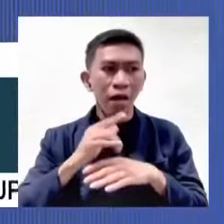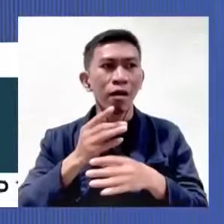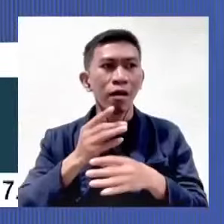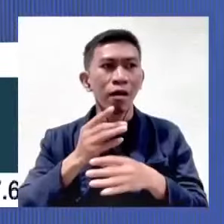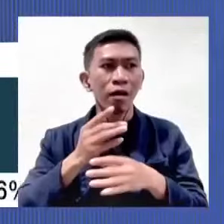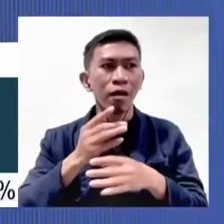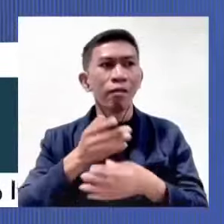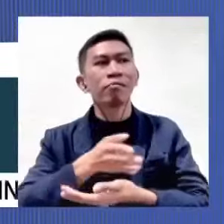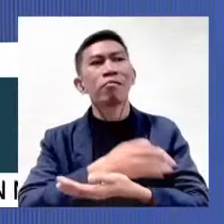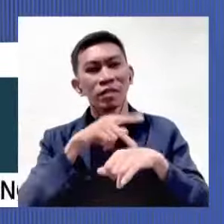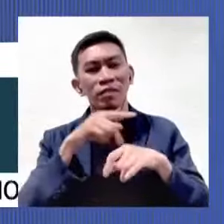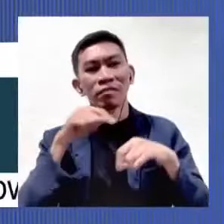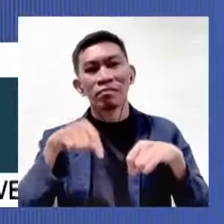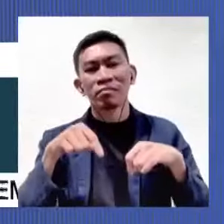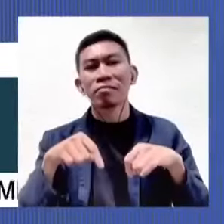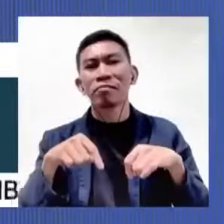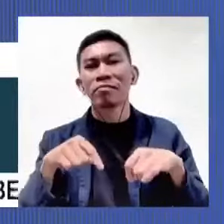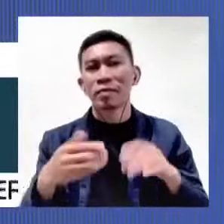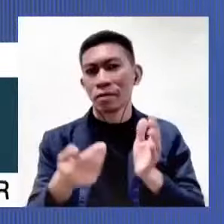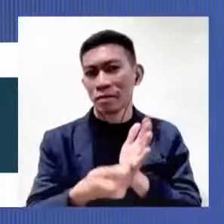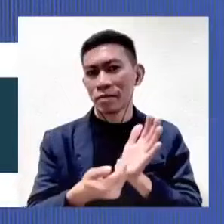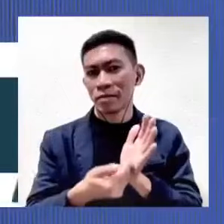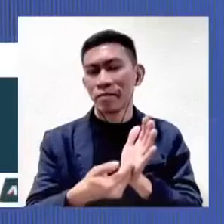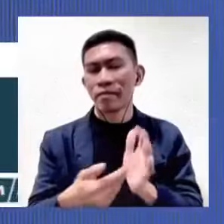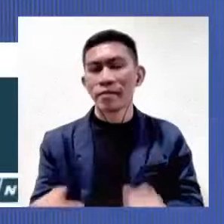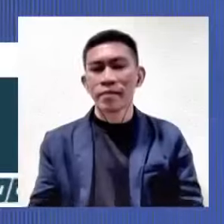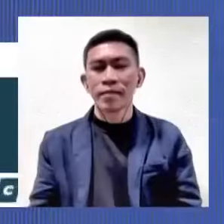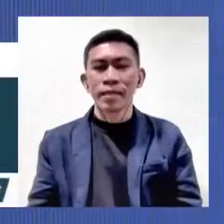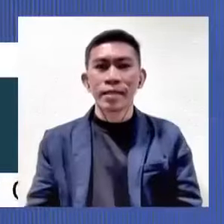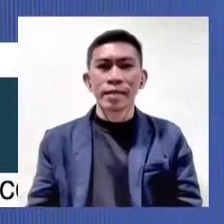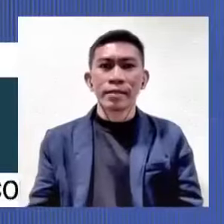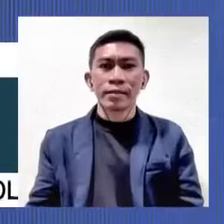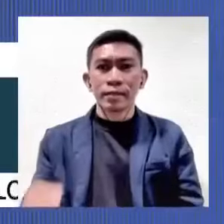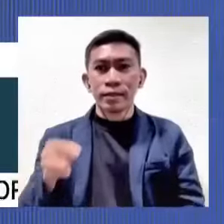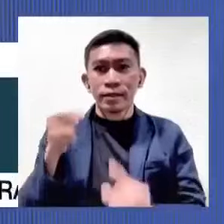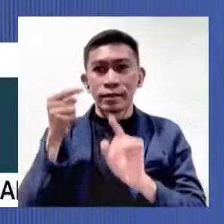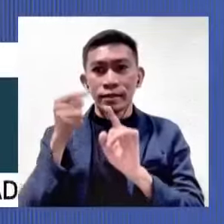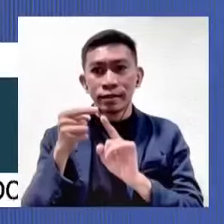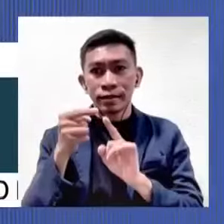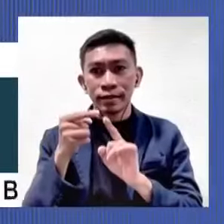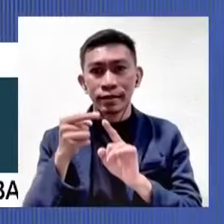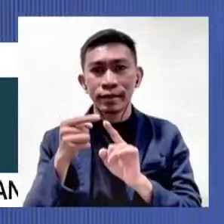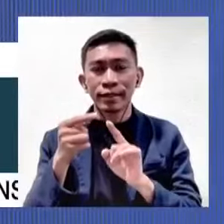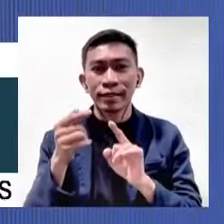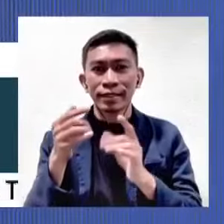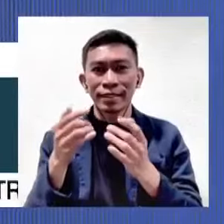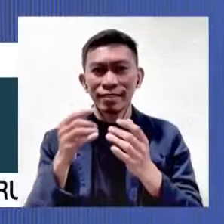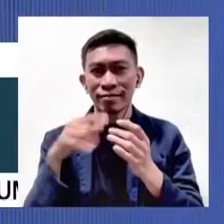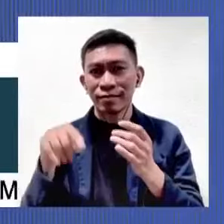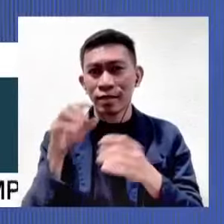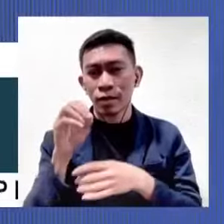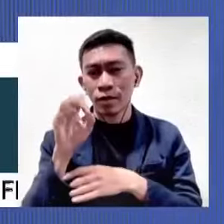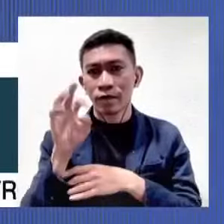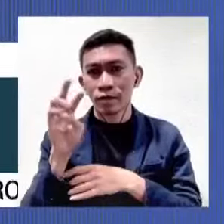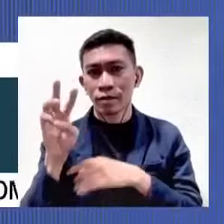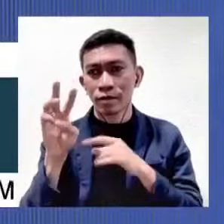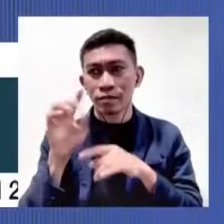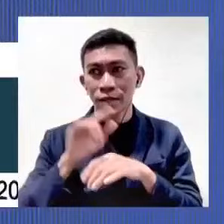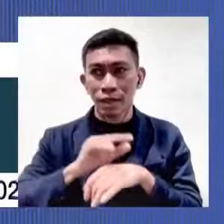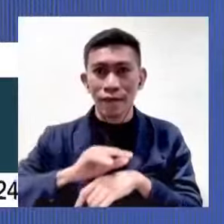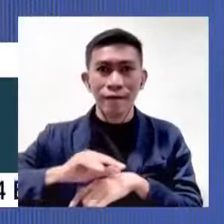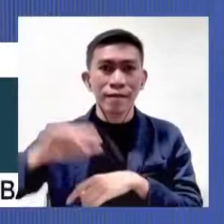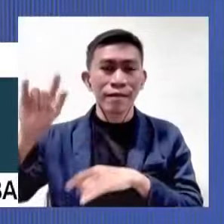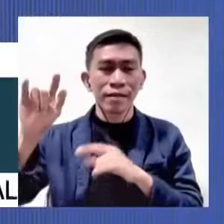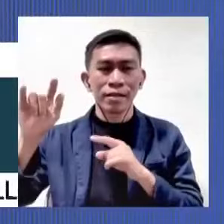pagbabago dito sa Pilipinas. Layunin natin na ang pangingibang bansa ay hindi